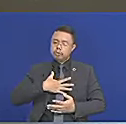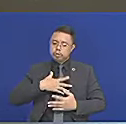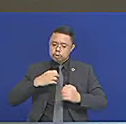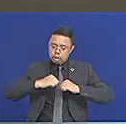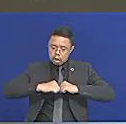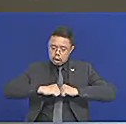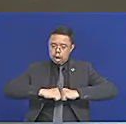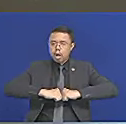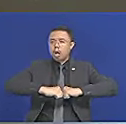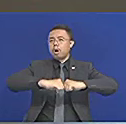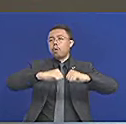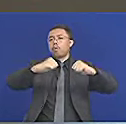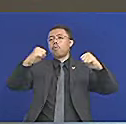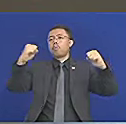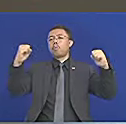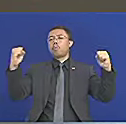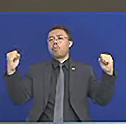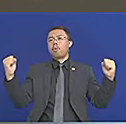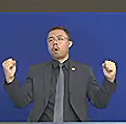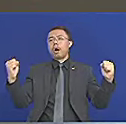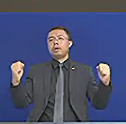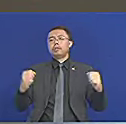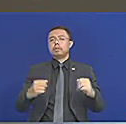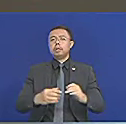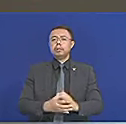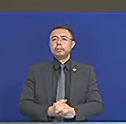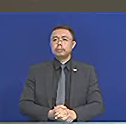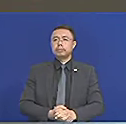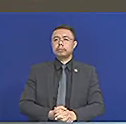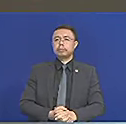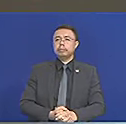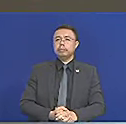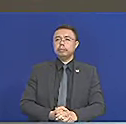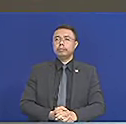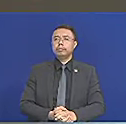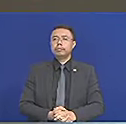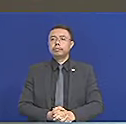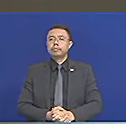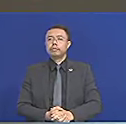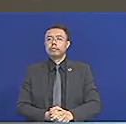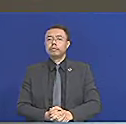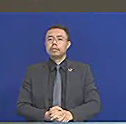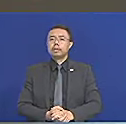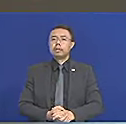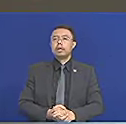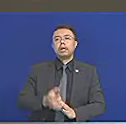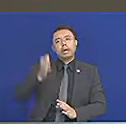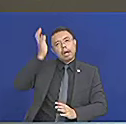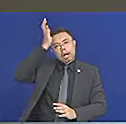yang empunya kuasa